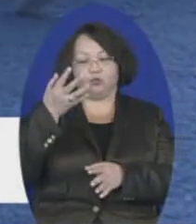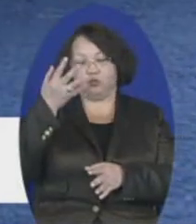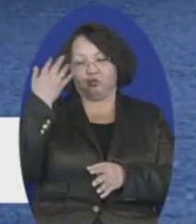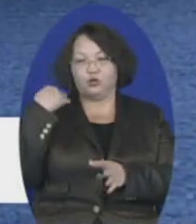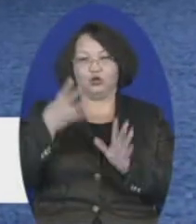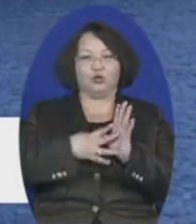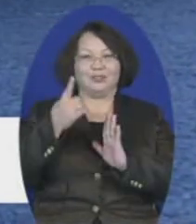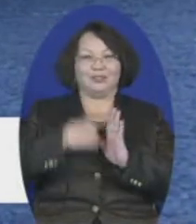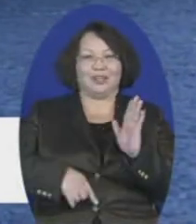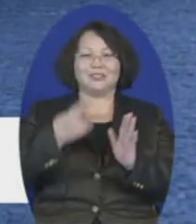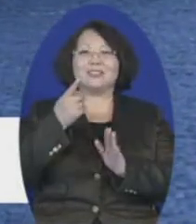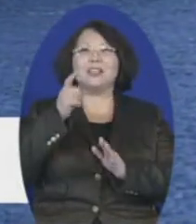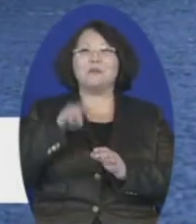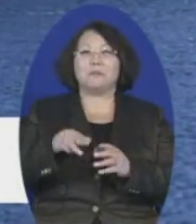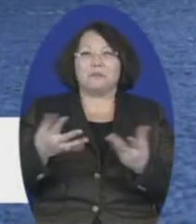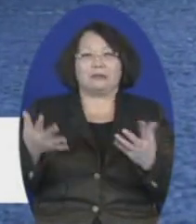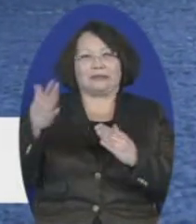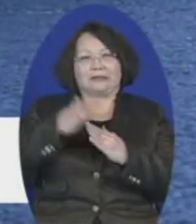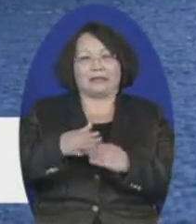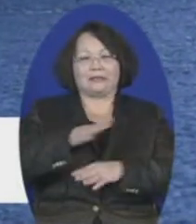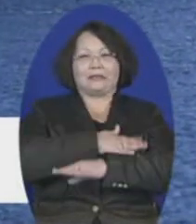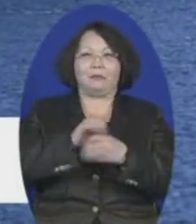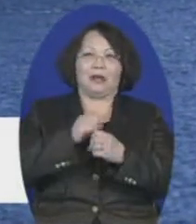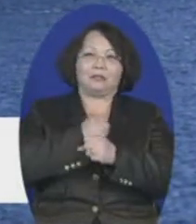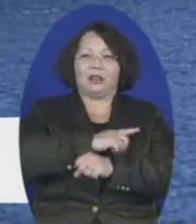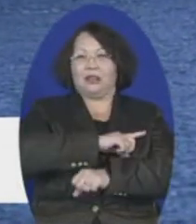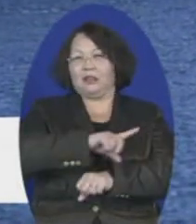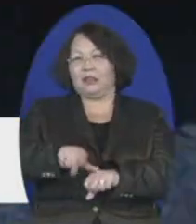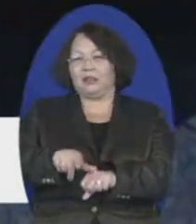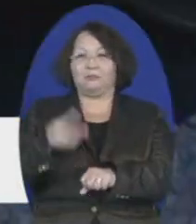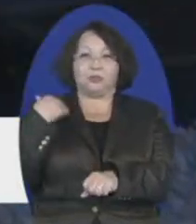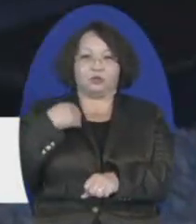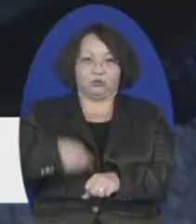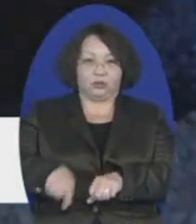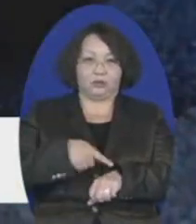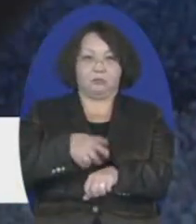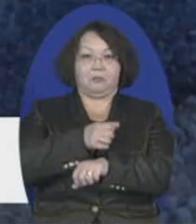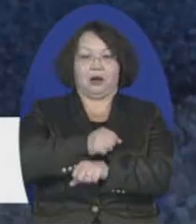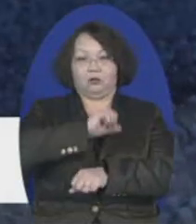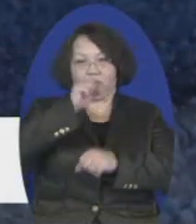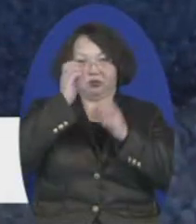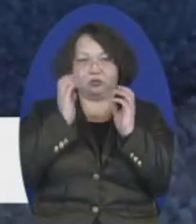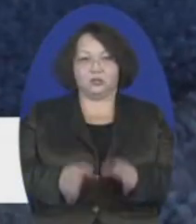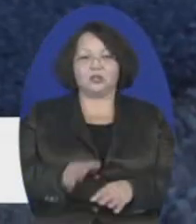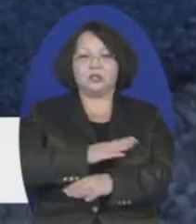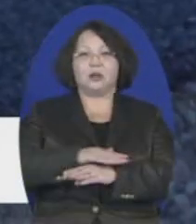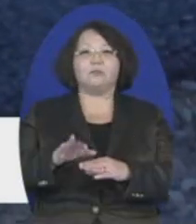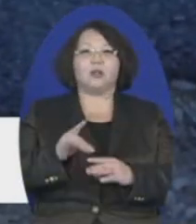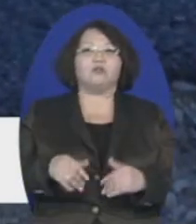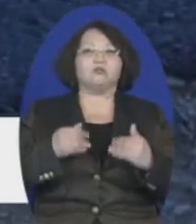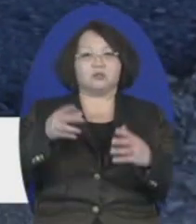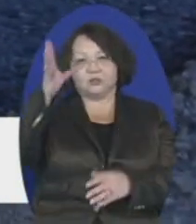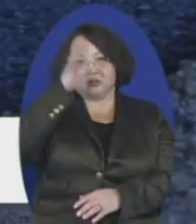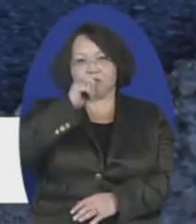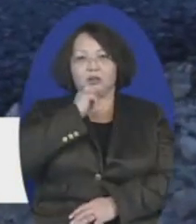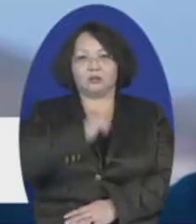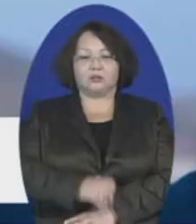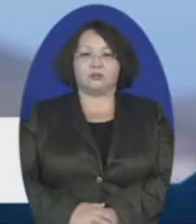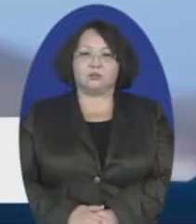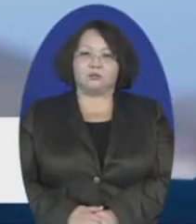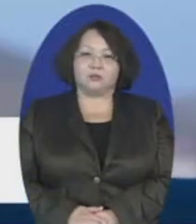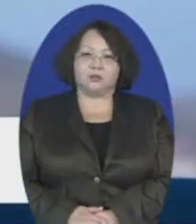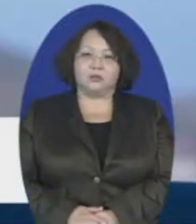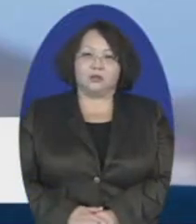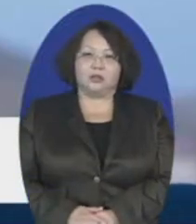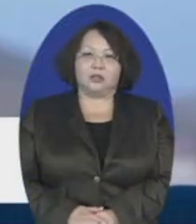тасалдаж замын ажил удаашарсан. Гэхдээ бид энэ асуудлыг цаг хугацаанд нь шийдсэн гэдгийг зам тээврийн хөгжлийн сайд үзэж байлаа.